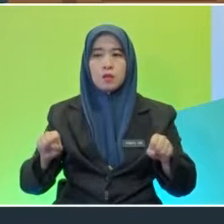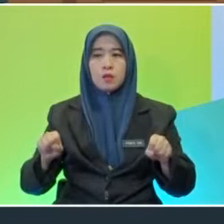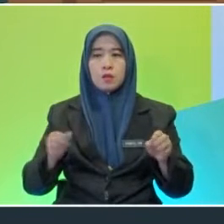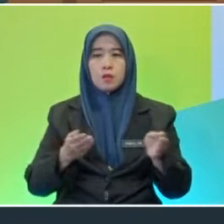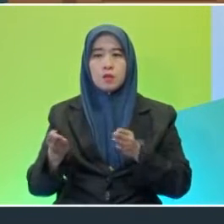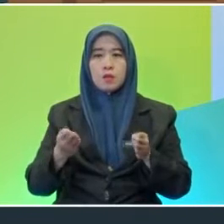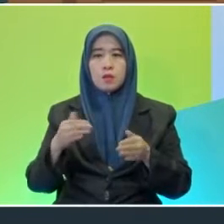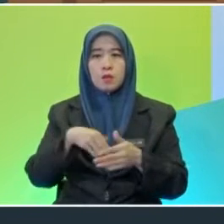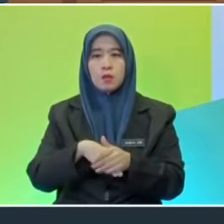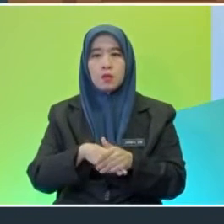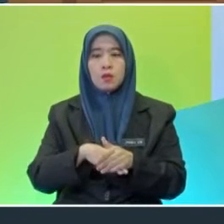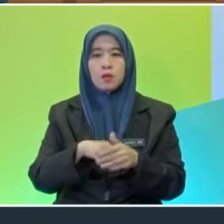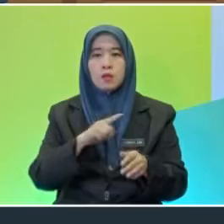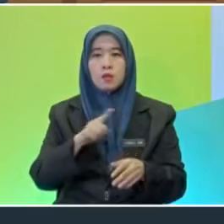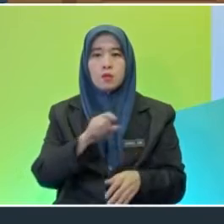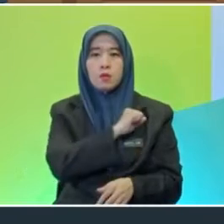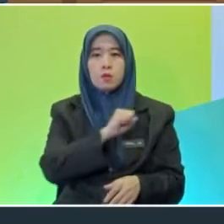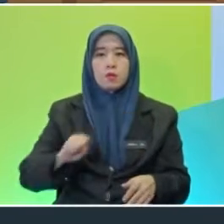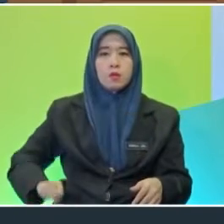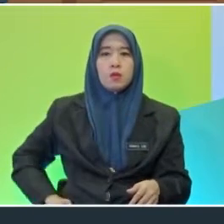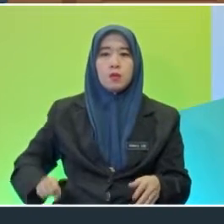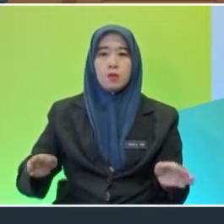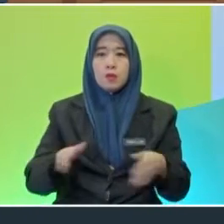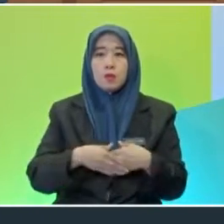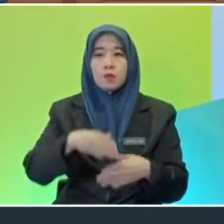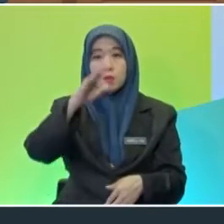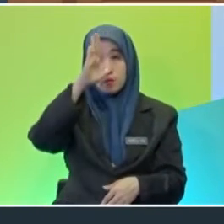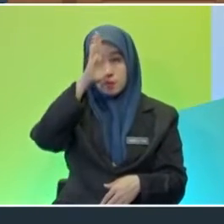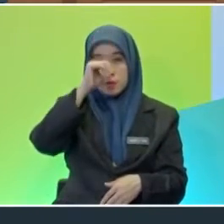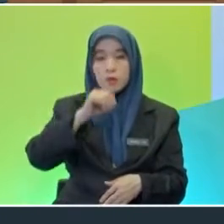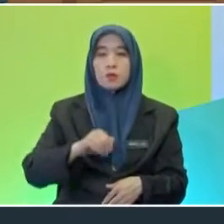zaman Kesultanan Melayu Malaka betul